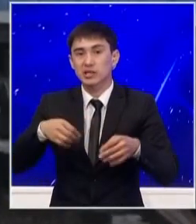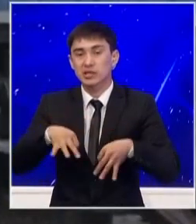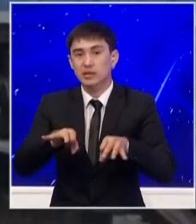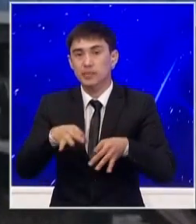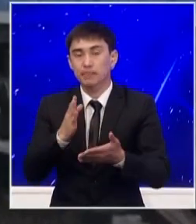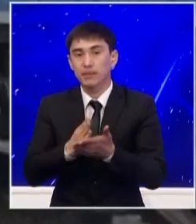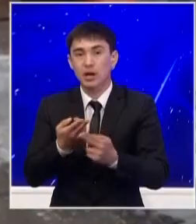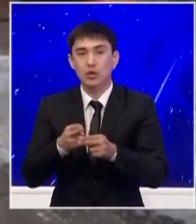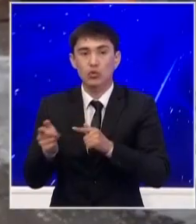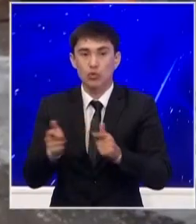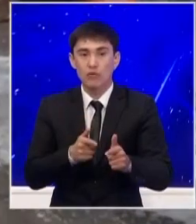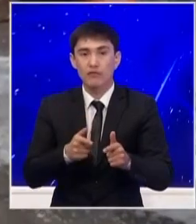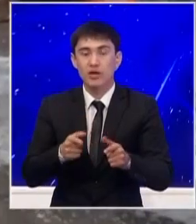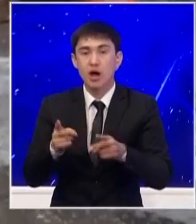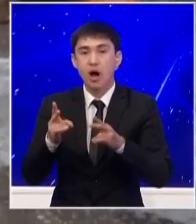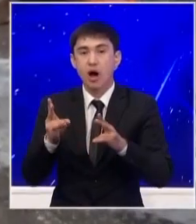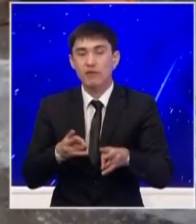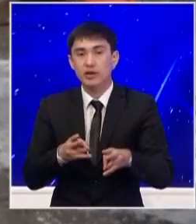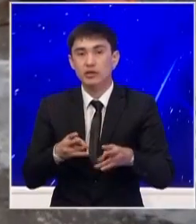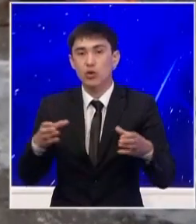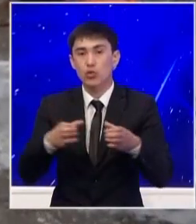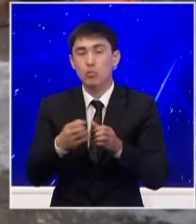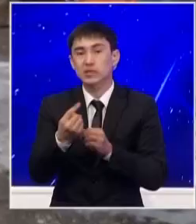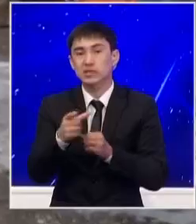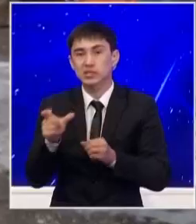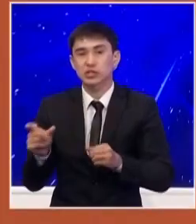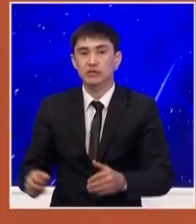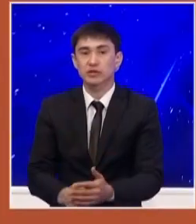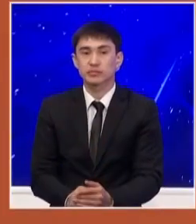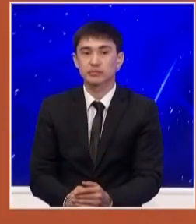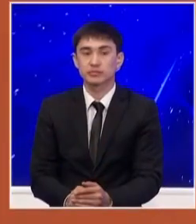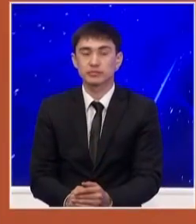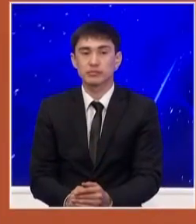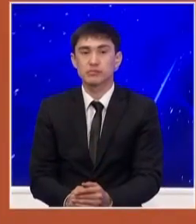того, на готове и аварийная группа из 11 человек.